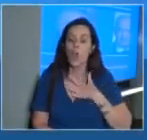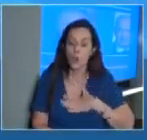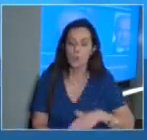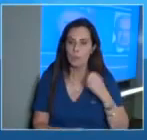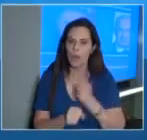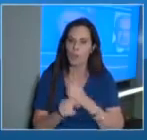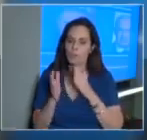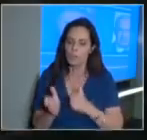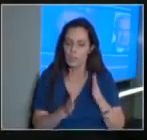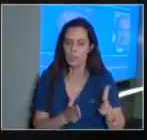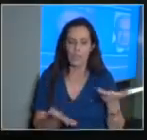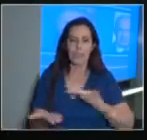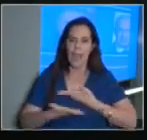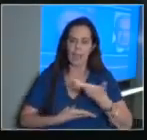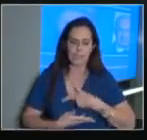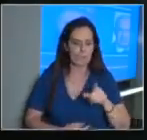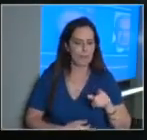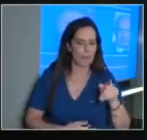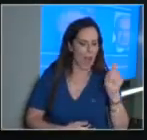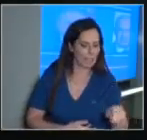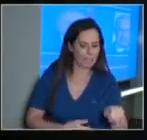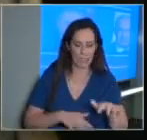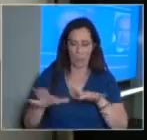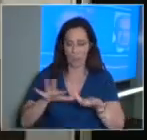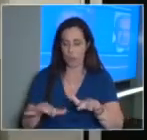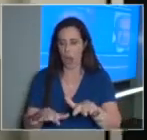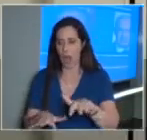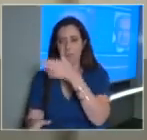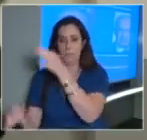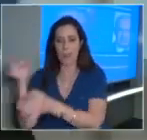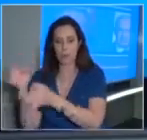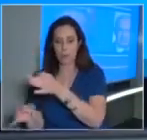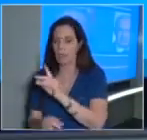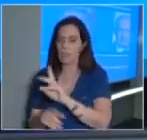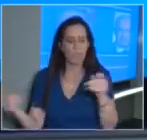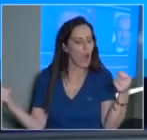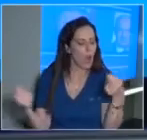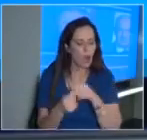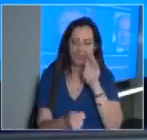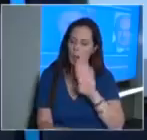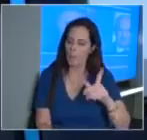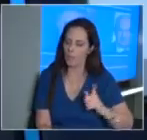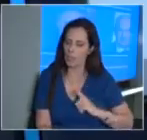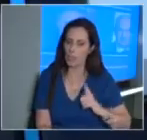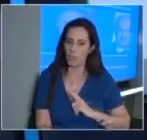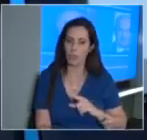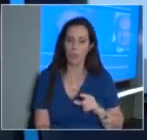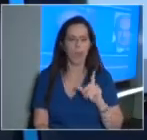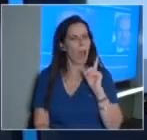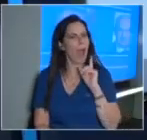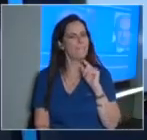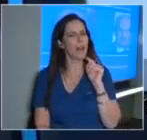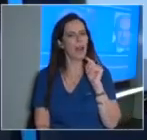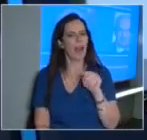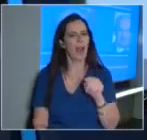להסדיר נכון יותר את מארג היחסים האלה בין הרשויות. אני מקווה שזה יקרה. זה לא קשור לעניינו האישי של נתניהו. זה לא קשור, אתה זה שקורא, אבל אתה